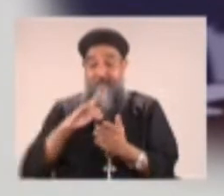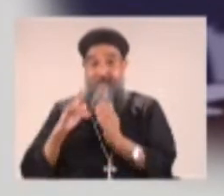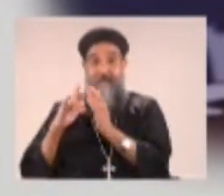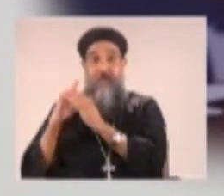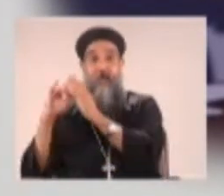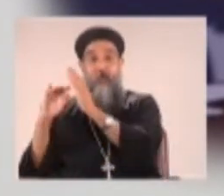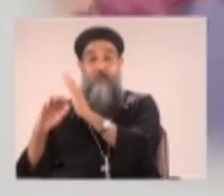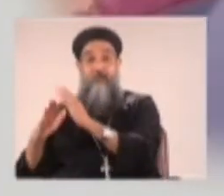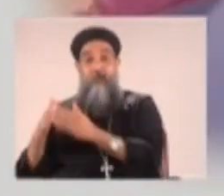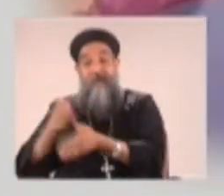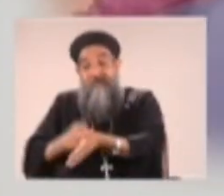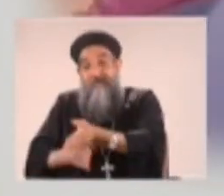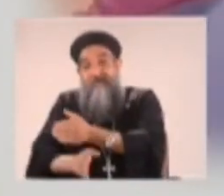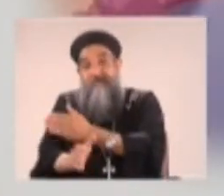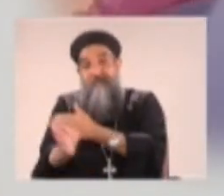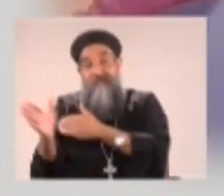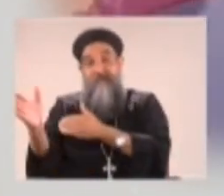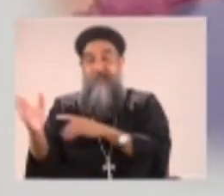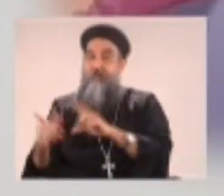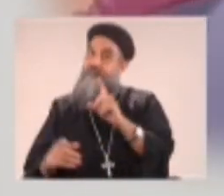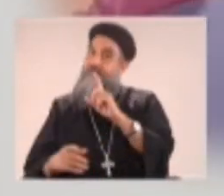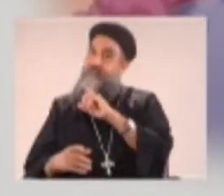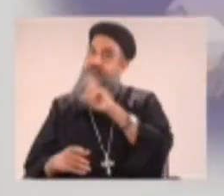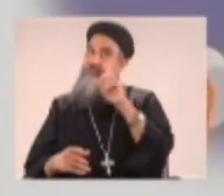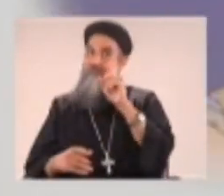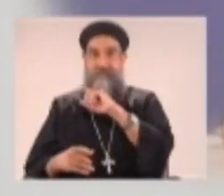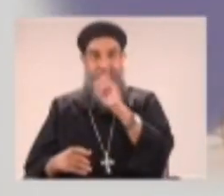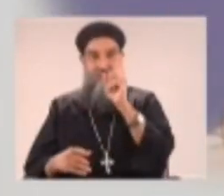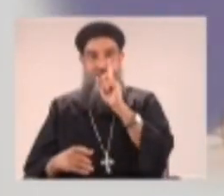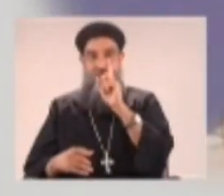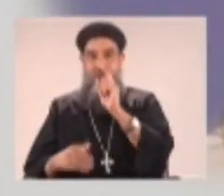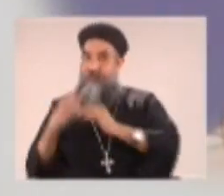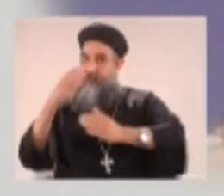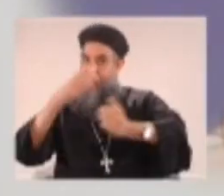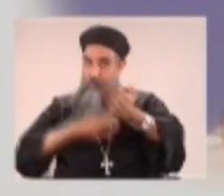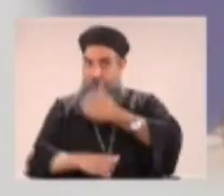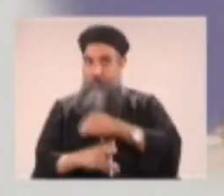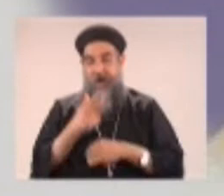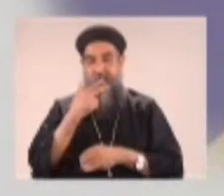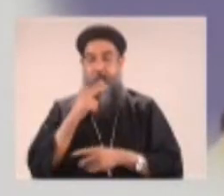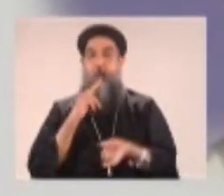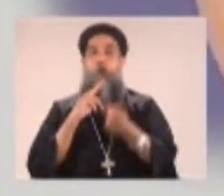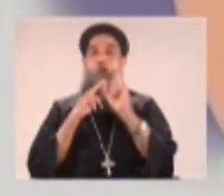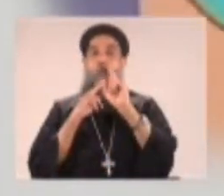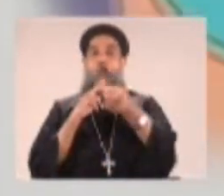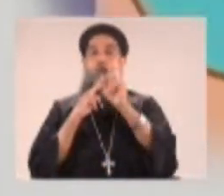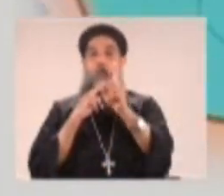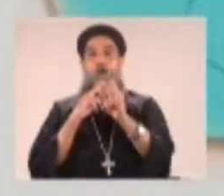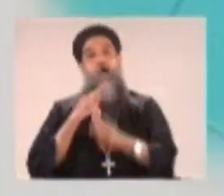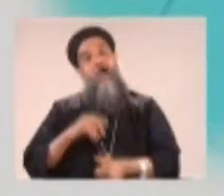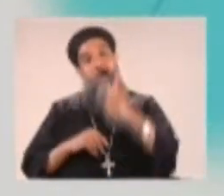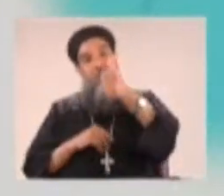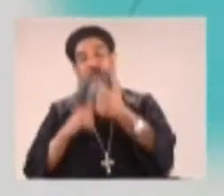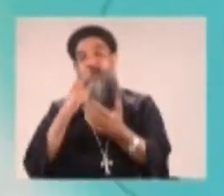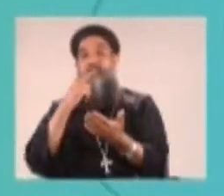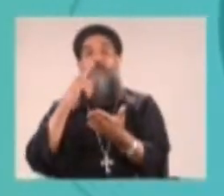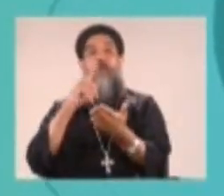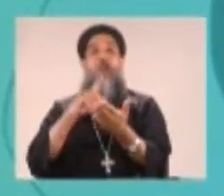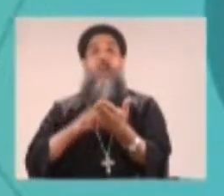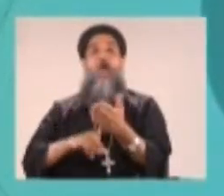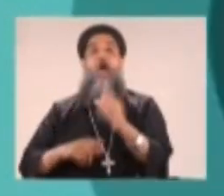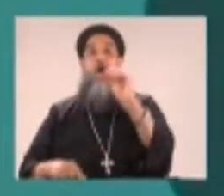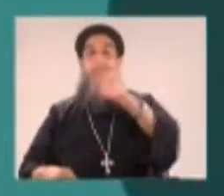تمشي، لو كنت ناوي ما تقولش، أحسن حاجة تقول